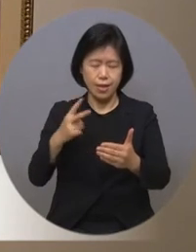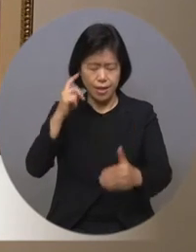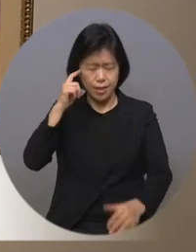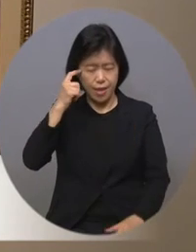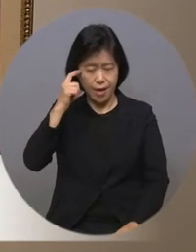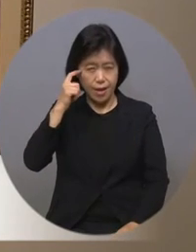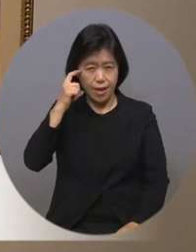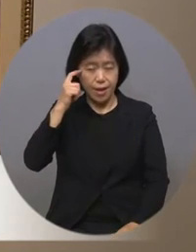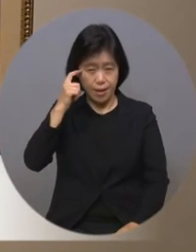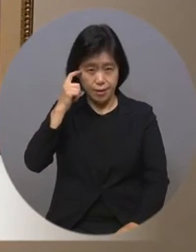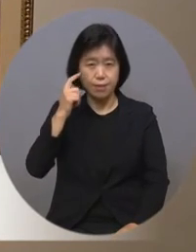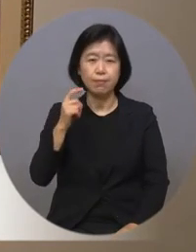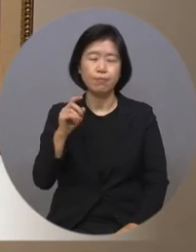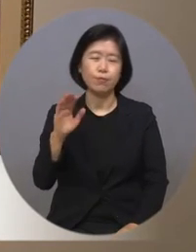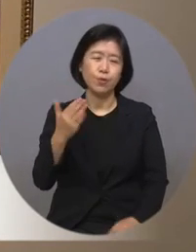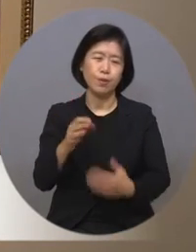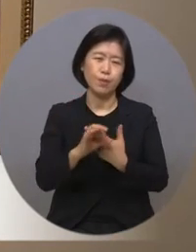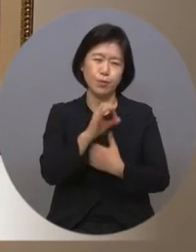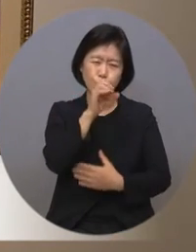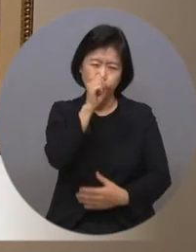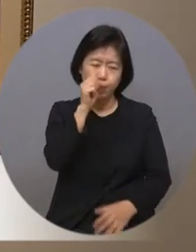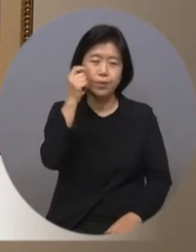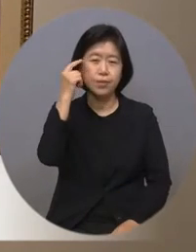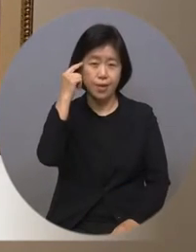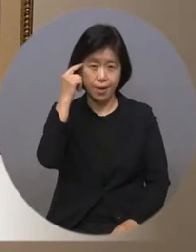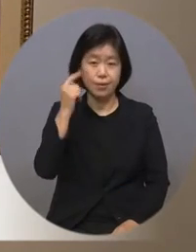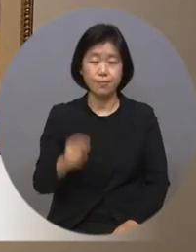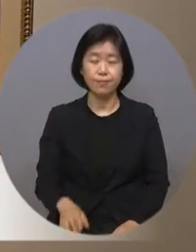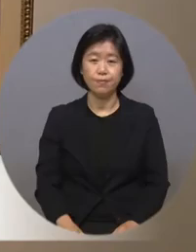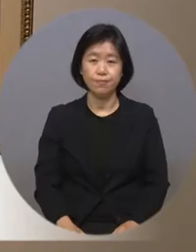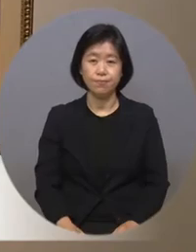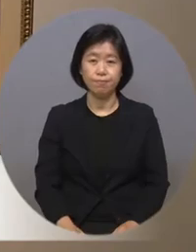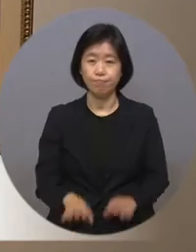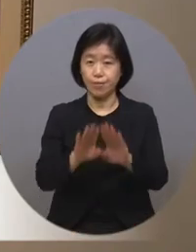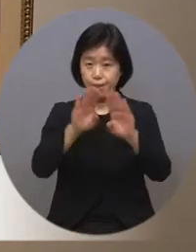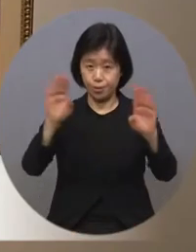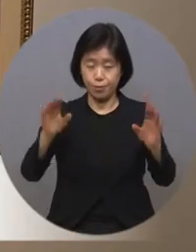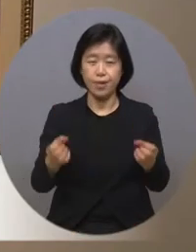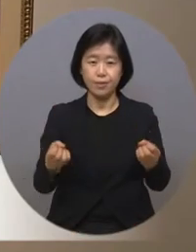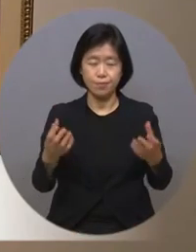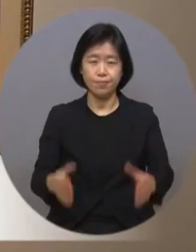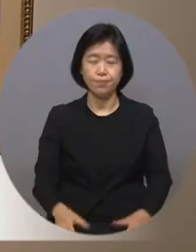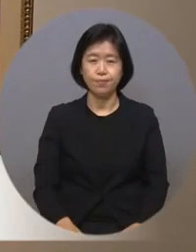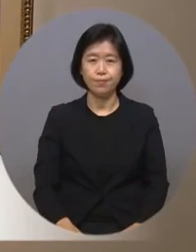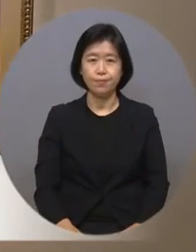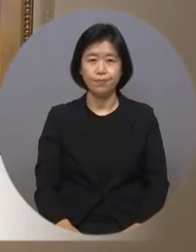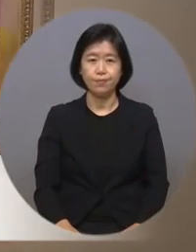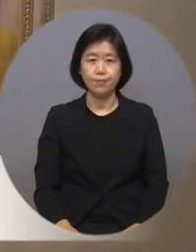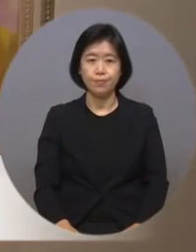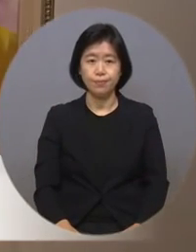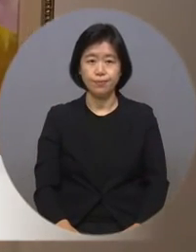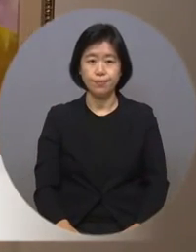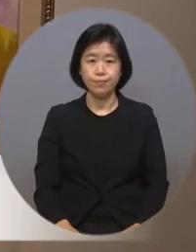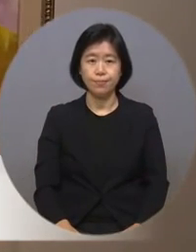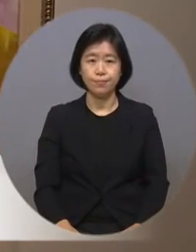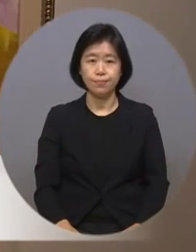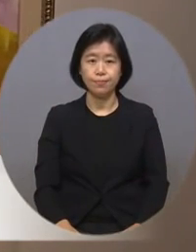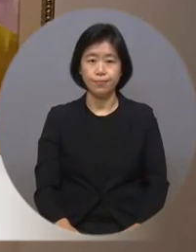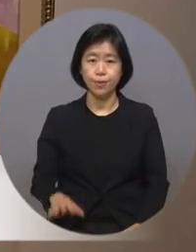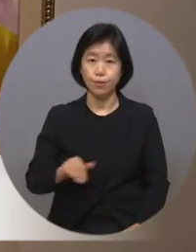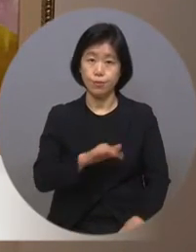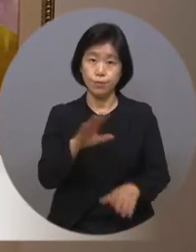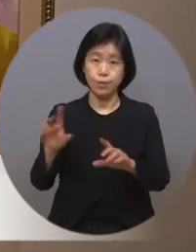다시 한번 되새기는 그런 시간을 마련하고자 이 전시회를 개최하게 되었습니다.